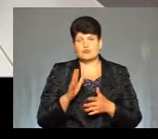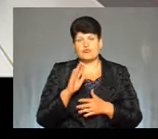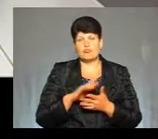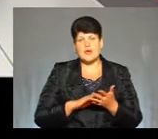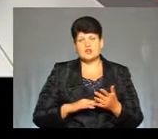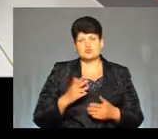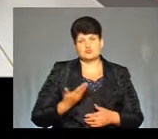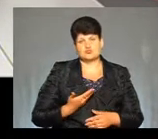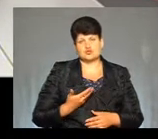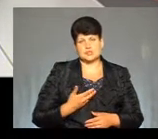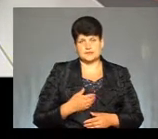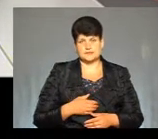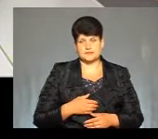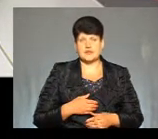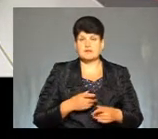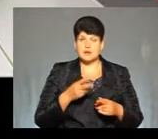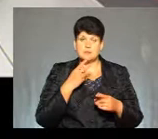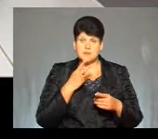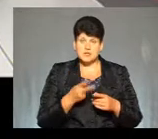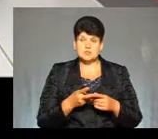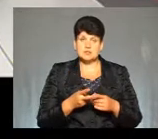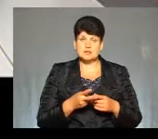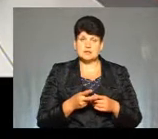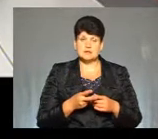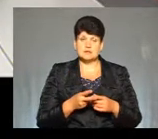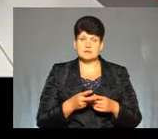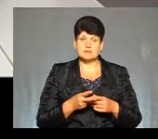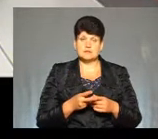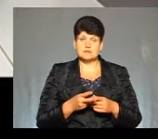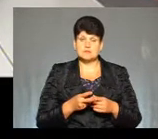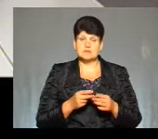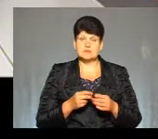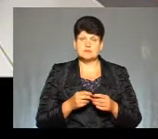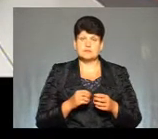чи бачите ви зараз потенційні загрози суверенітету України?